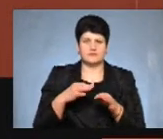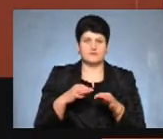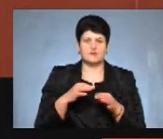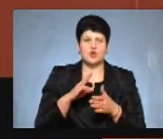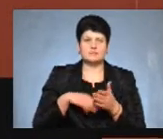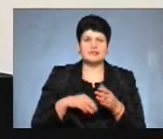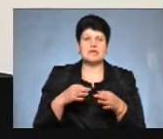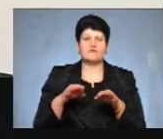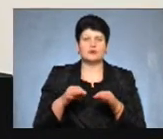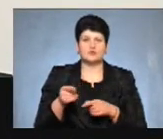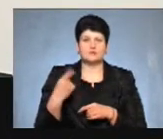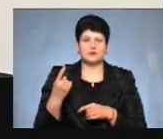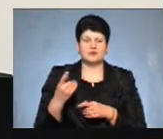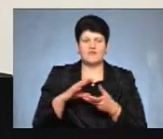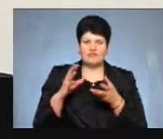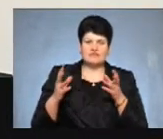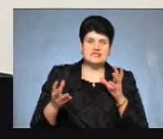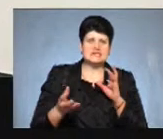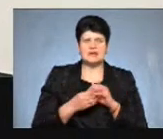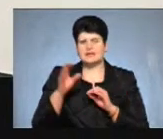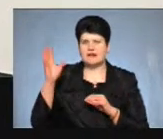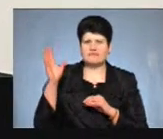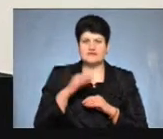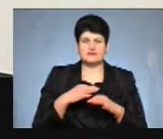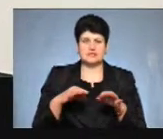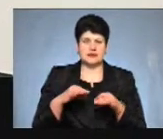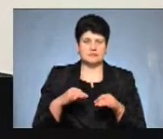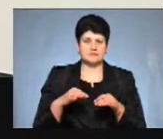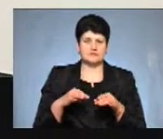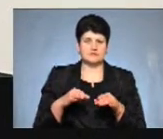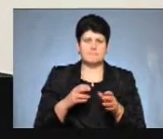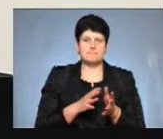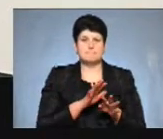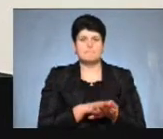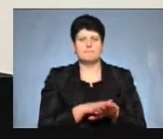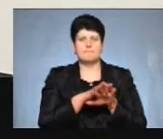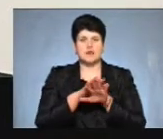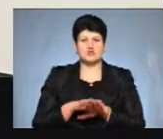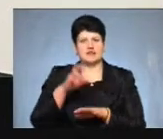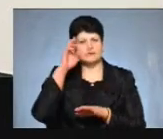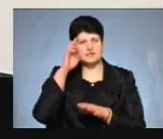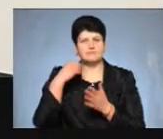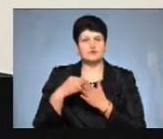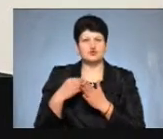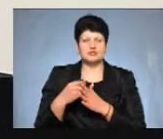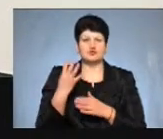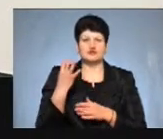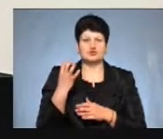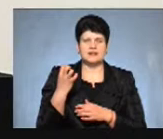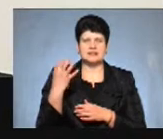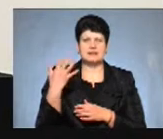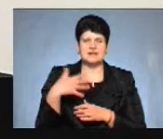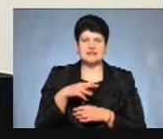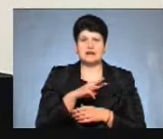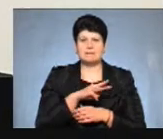Тернопільської області? Ну, в загальному за всі транспортні засоби перечислено до бюджету 450